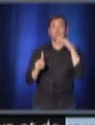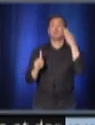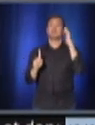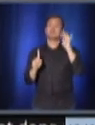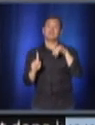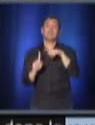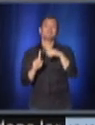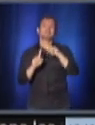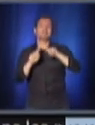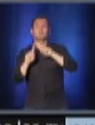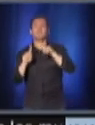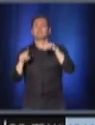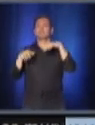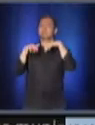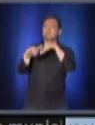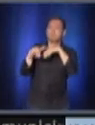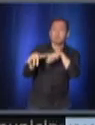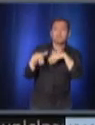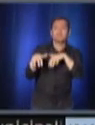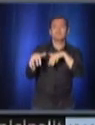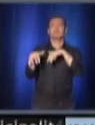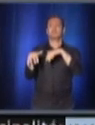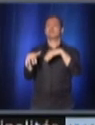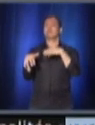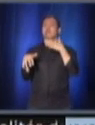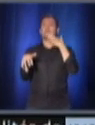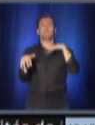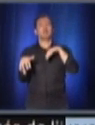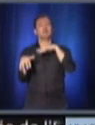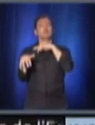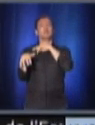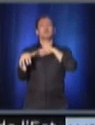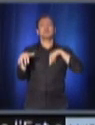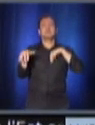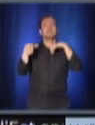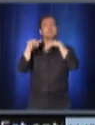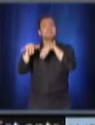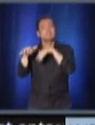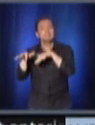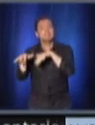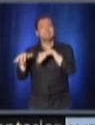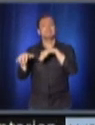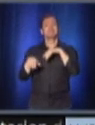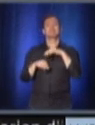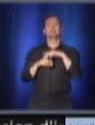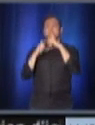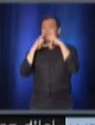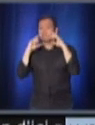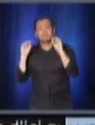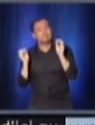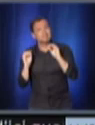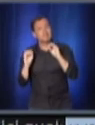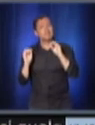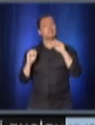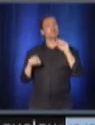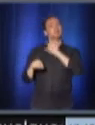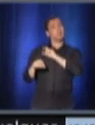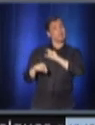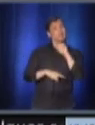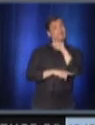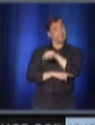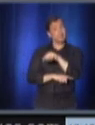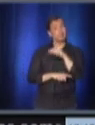Les gens ne portaient pas de masque, ils n'étaient pas du tout à 2 mètres. Et ceux qui ont pris la vidéo ont dit que la police sur le lieu n'était pas en train